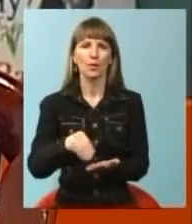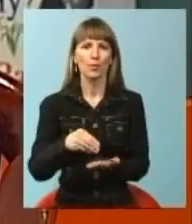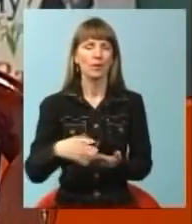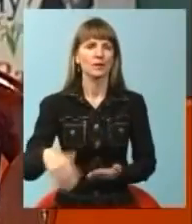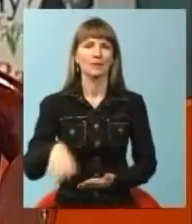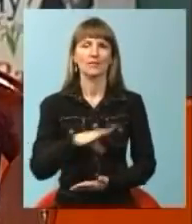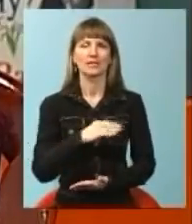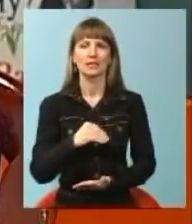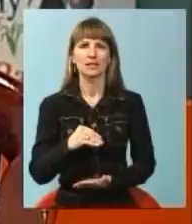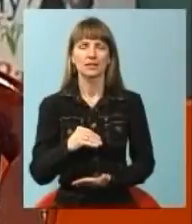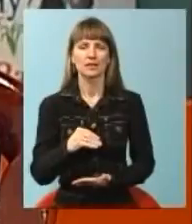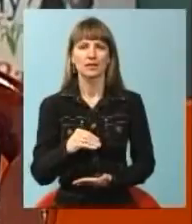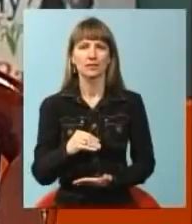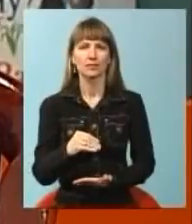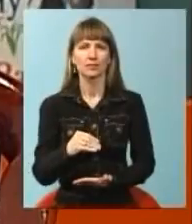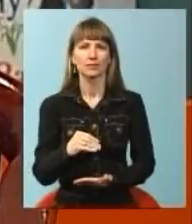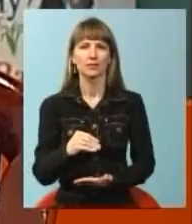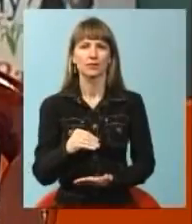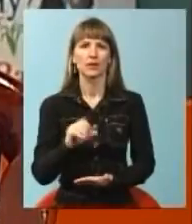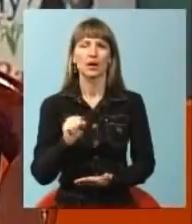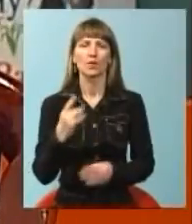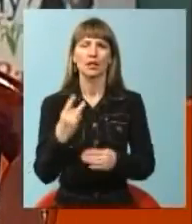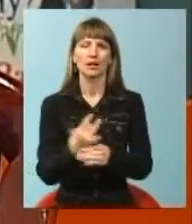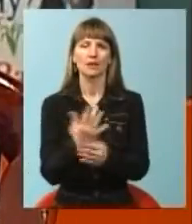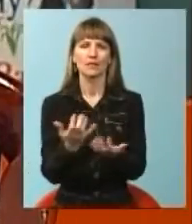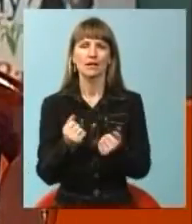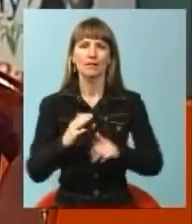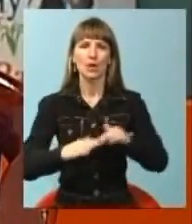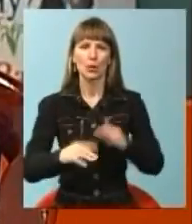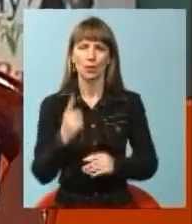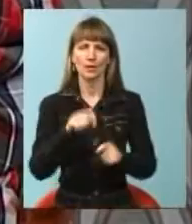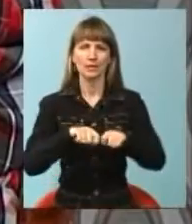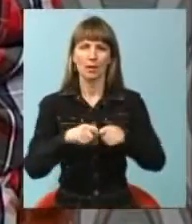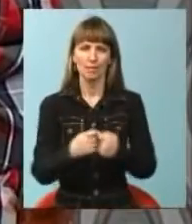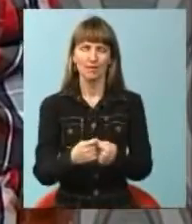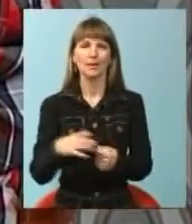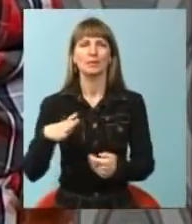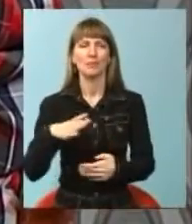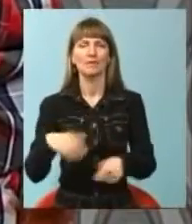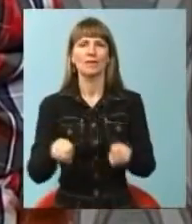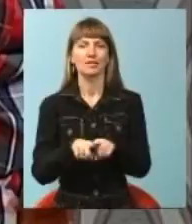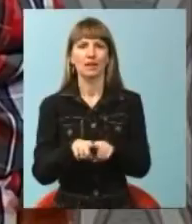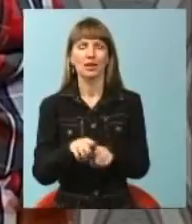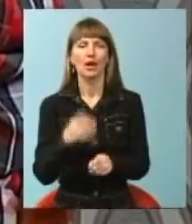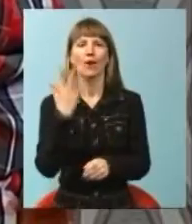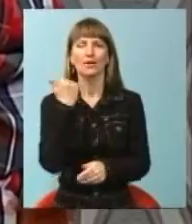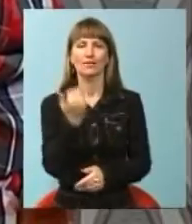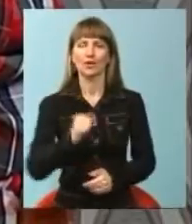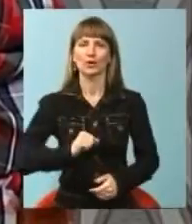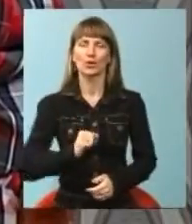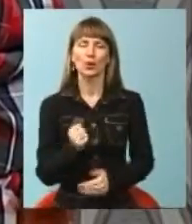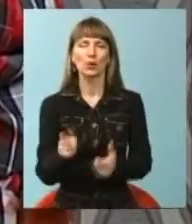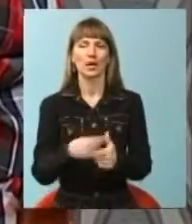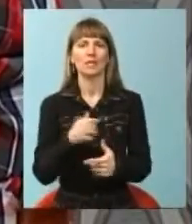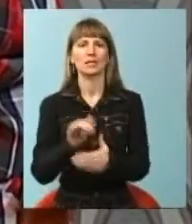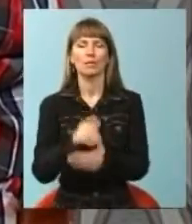всі. Але коли купиш, раз взяв у руки, а він зламався. Так, буває таке, або твій друг добрий або знайомий говорить,